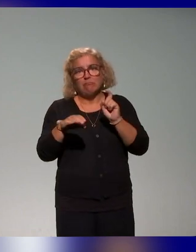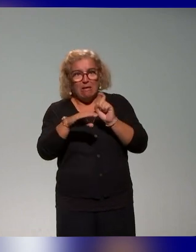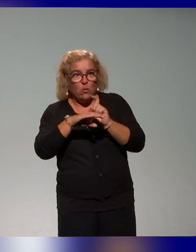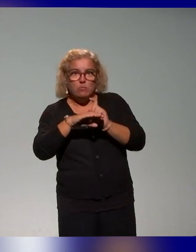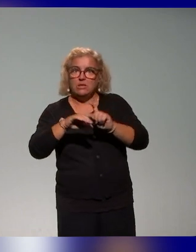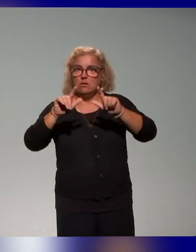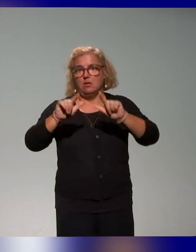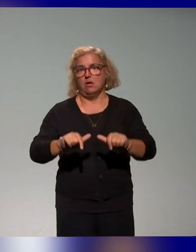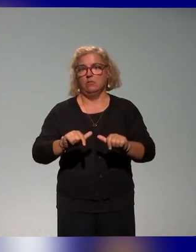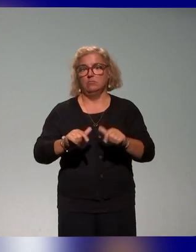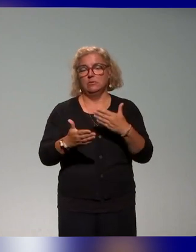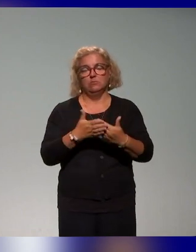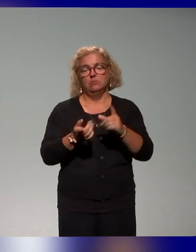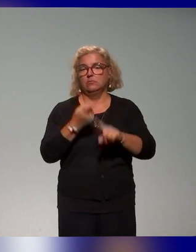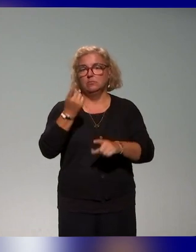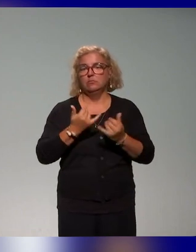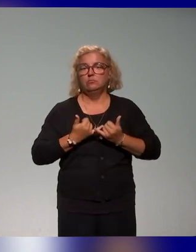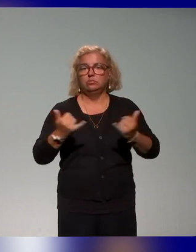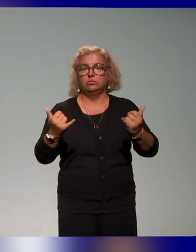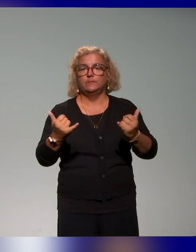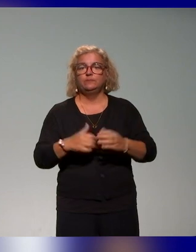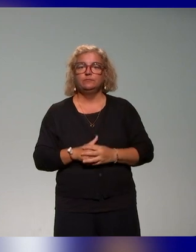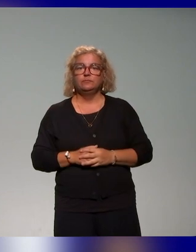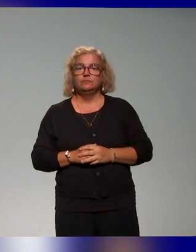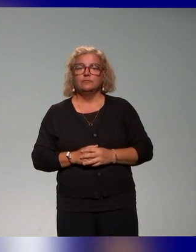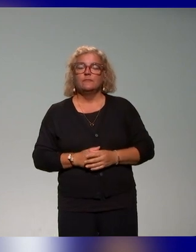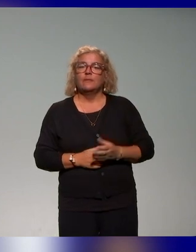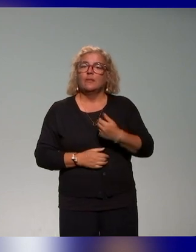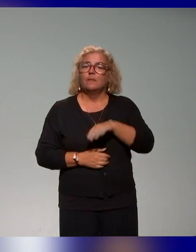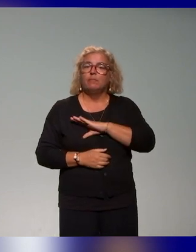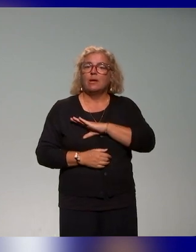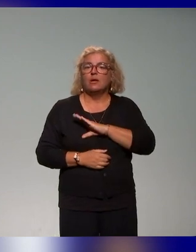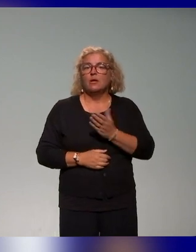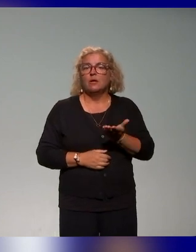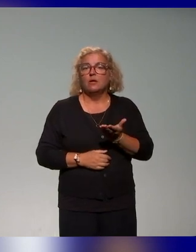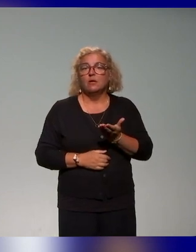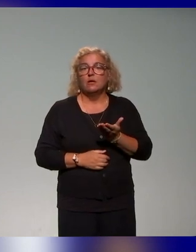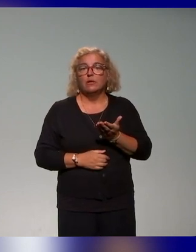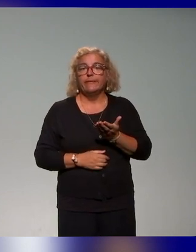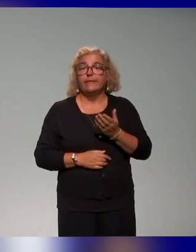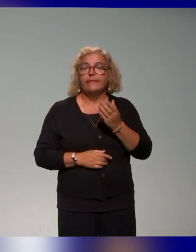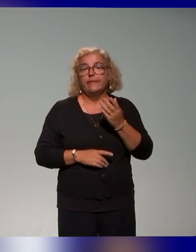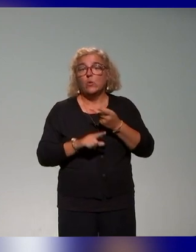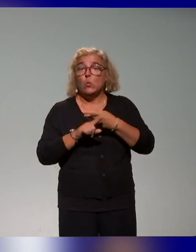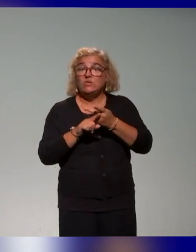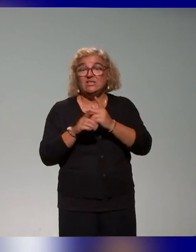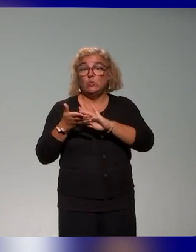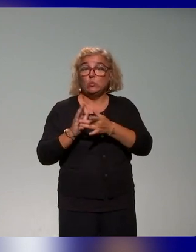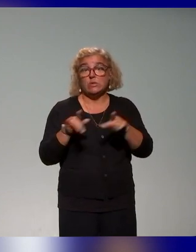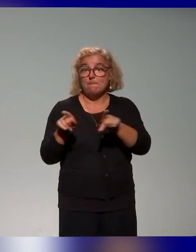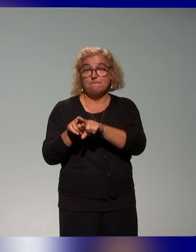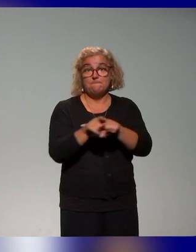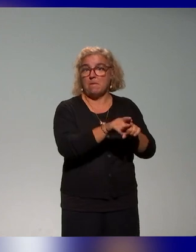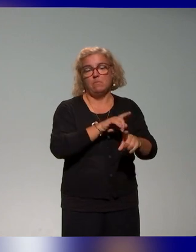ergonomique. Ça, c'est aussi très important de le souligner parce que c'est pas le cas de tous les outils et que parfois on